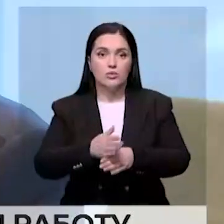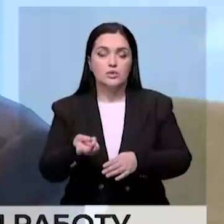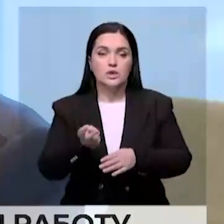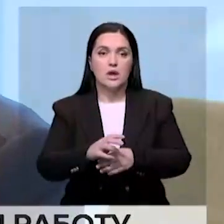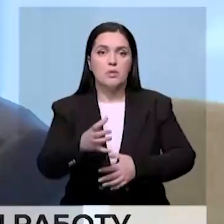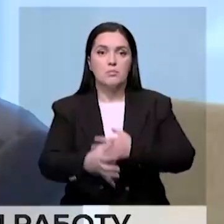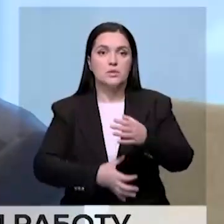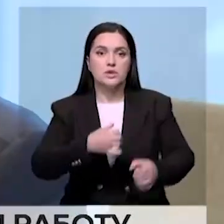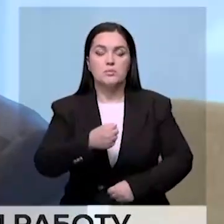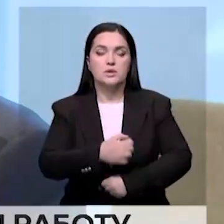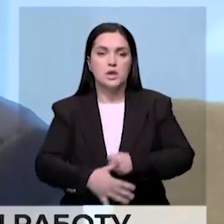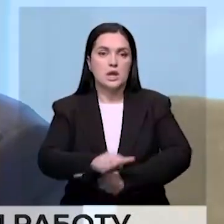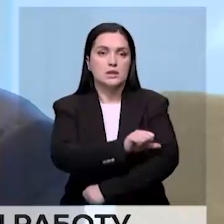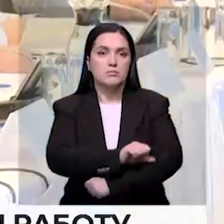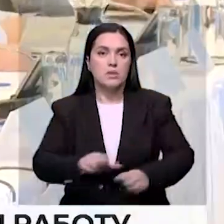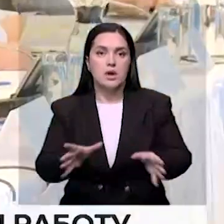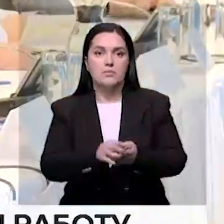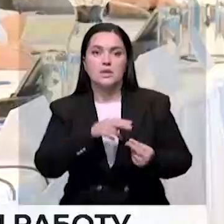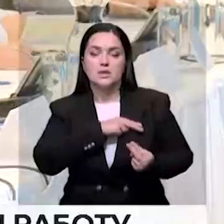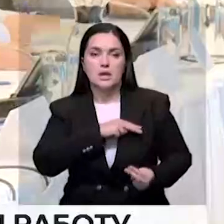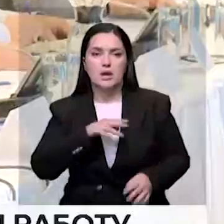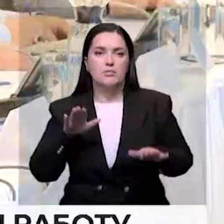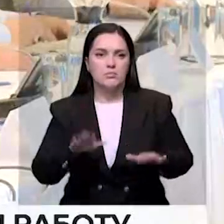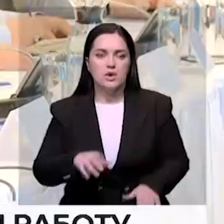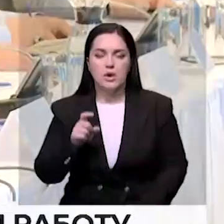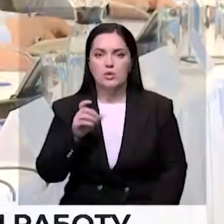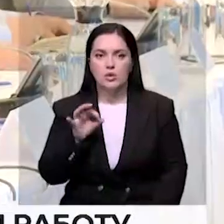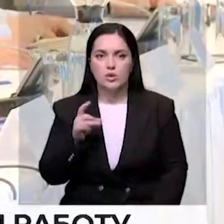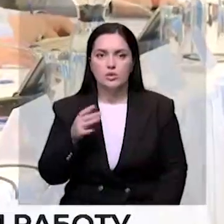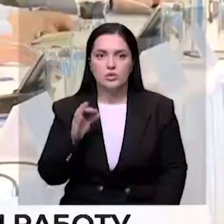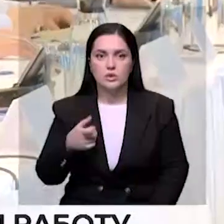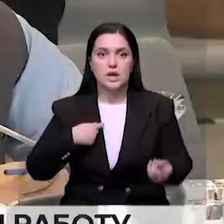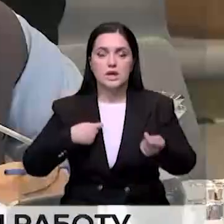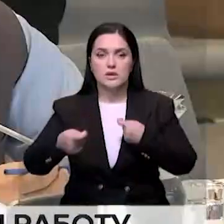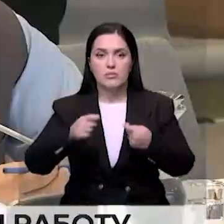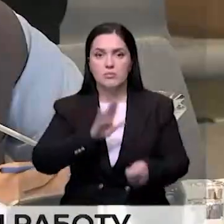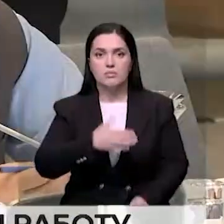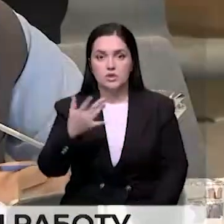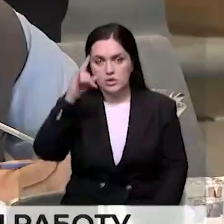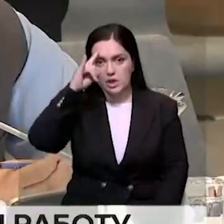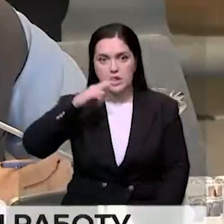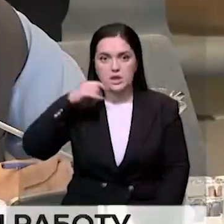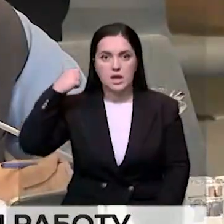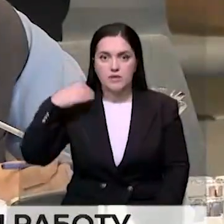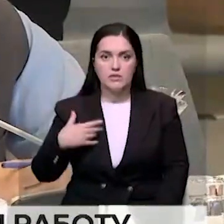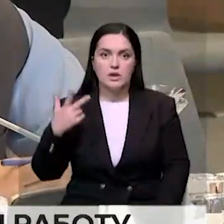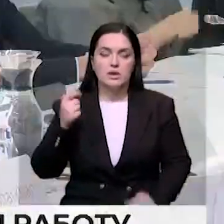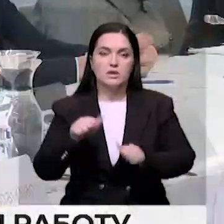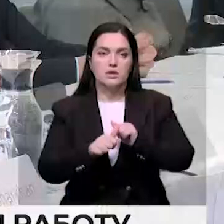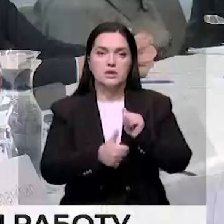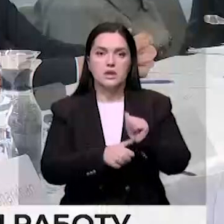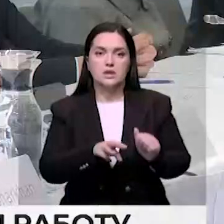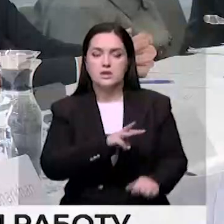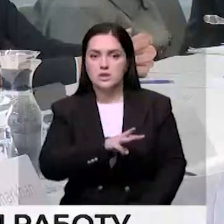А накануне гости посетили Международный центр приграничного сотрудничества в Харгосе. Отмечу, товара оборот между Казахстаном и